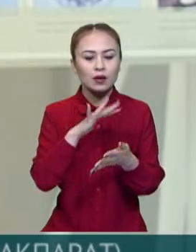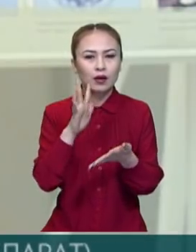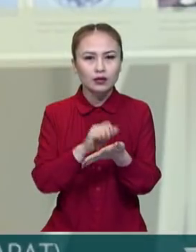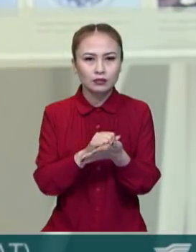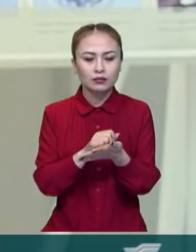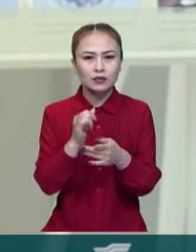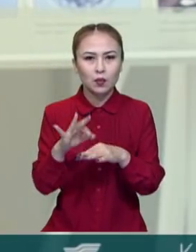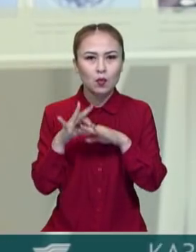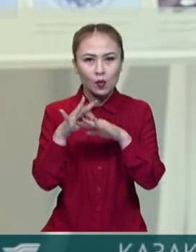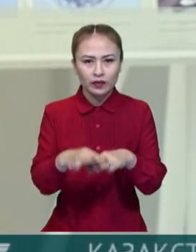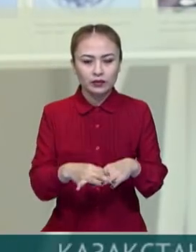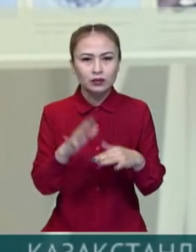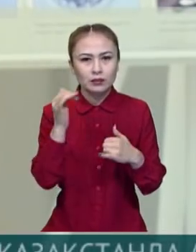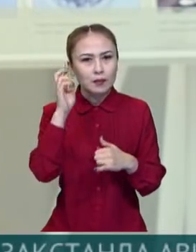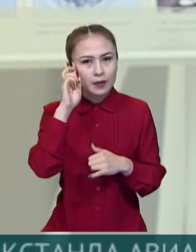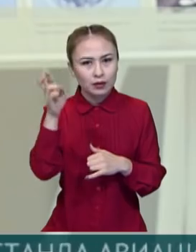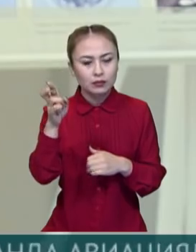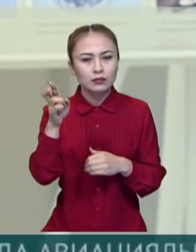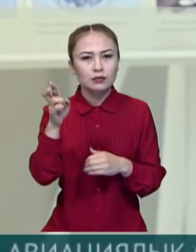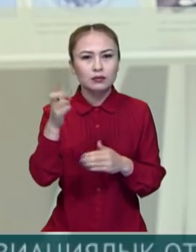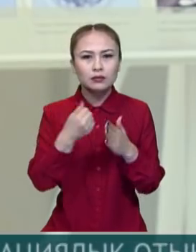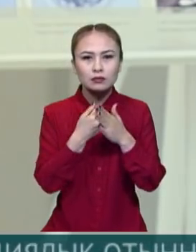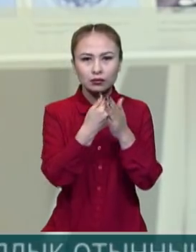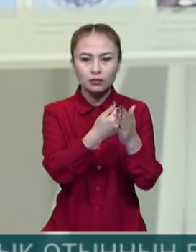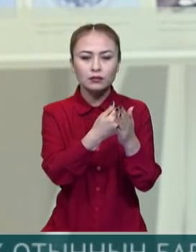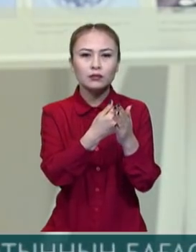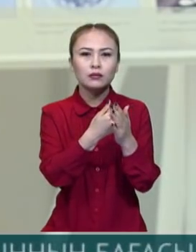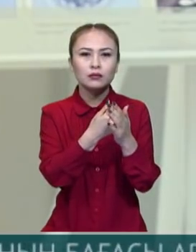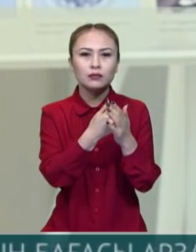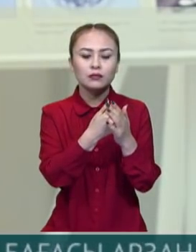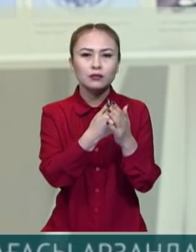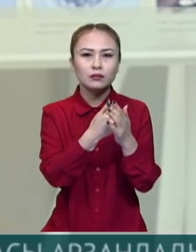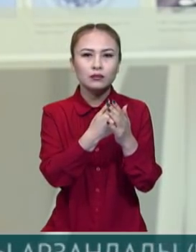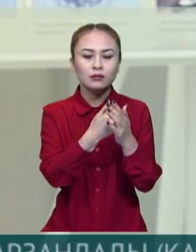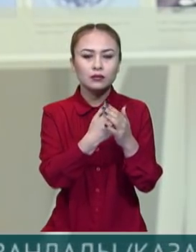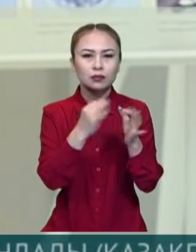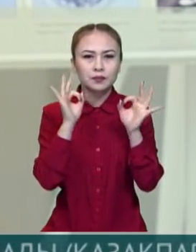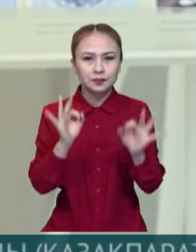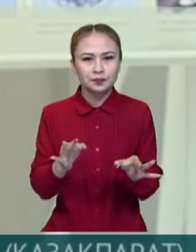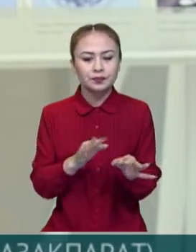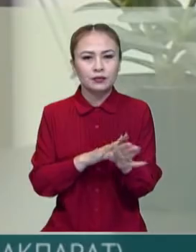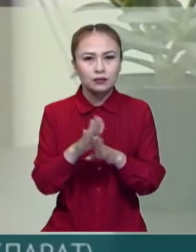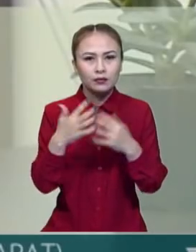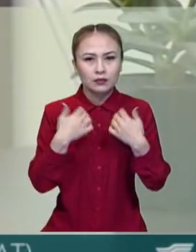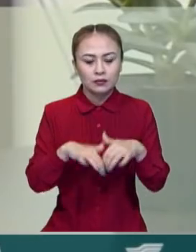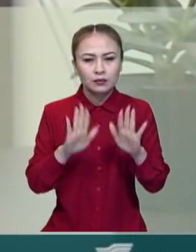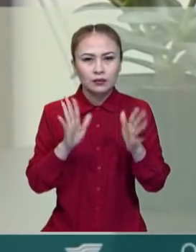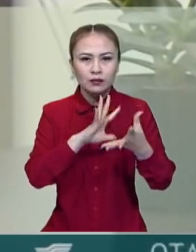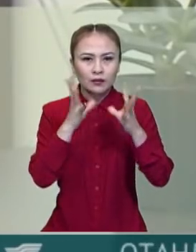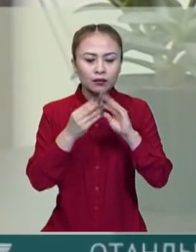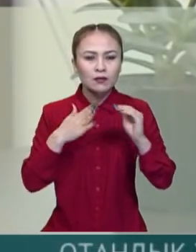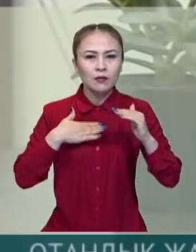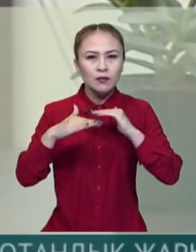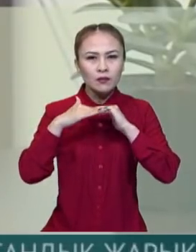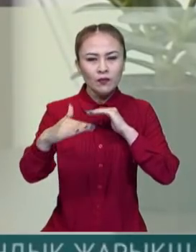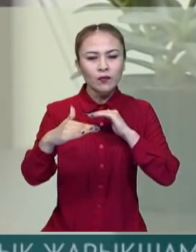әрине мемлекет жағынан қолдаудың болғаны дұрыс деп есептеймін. Біздің елімізде де